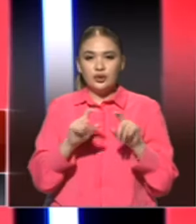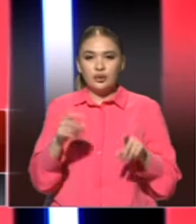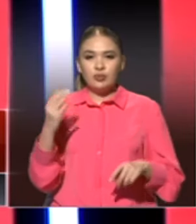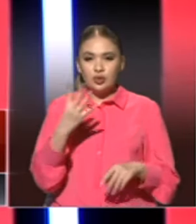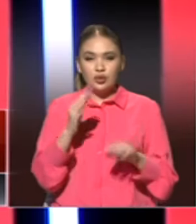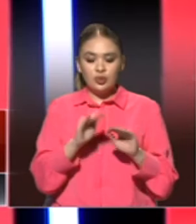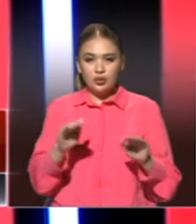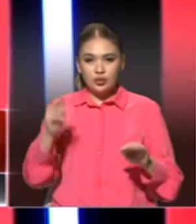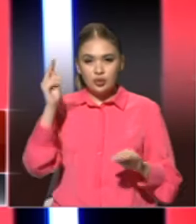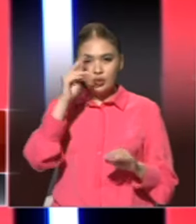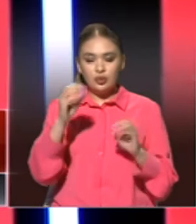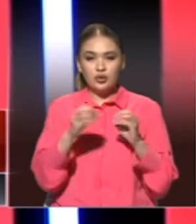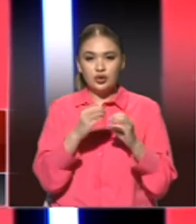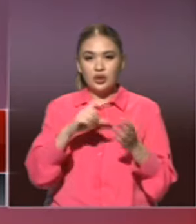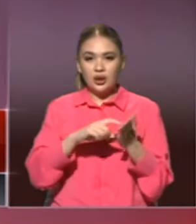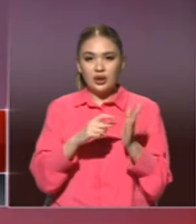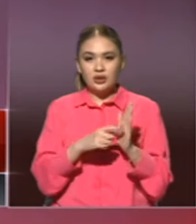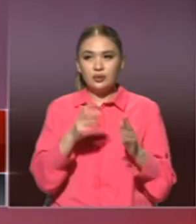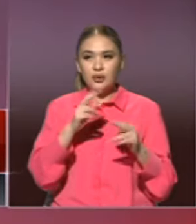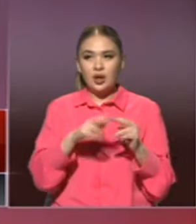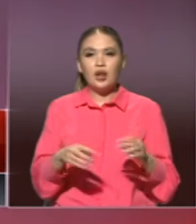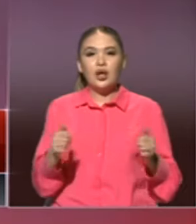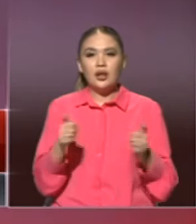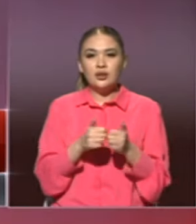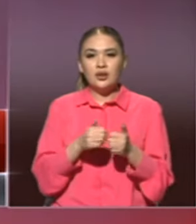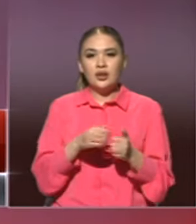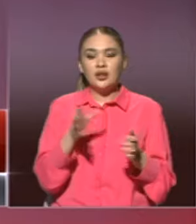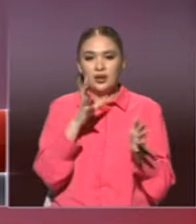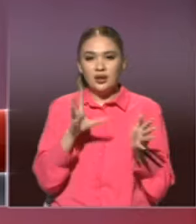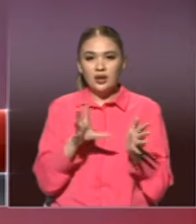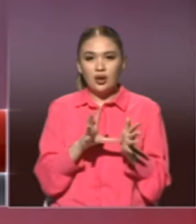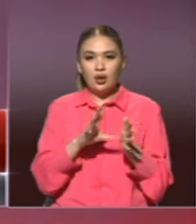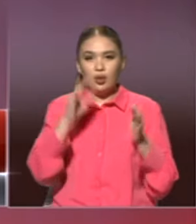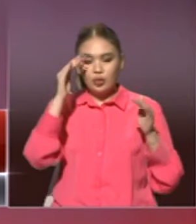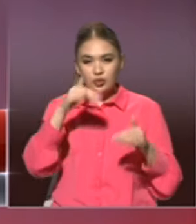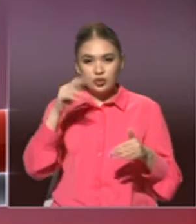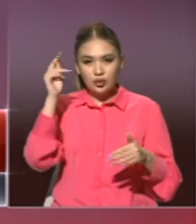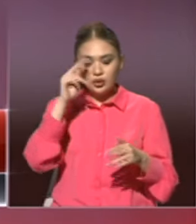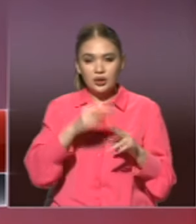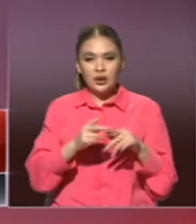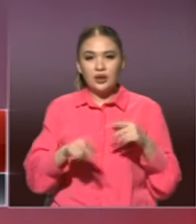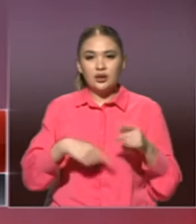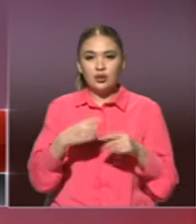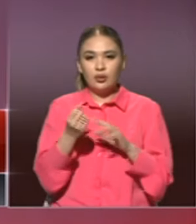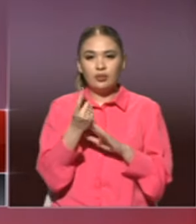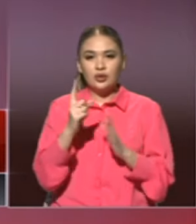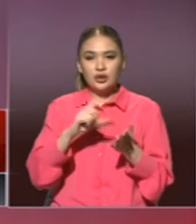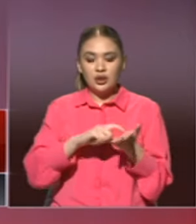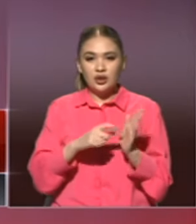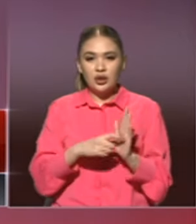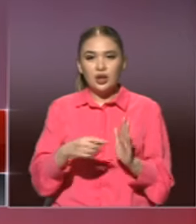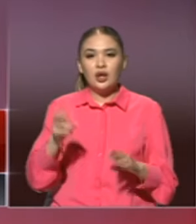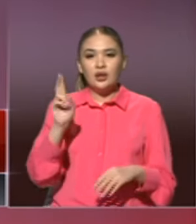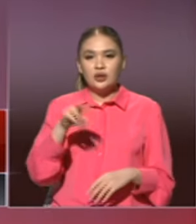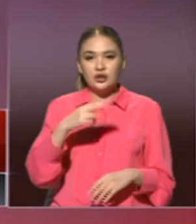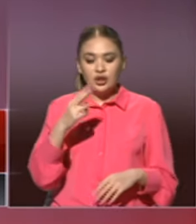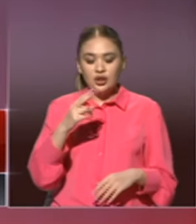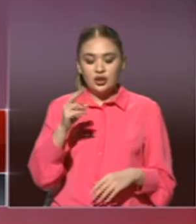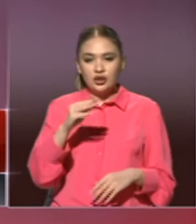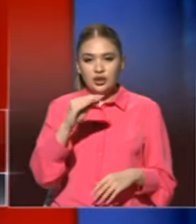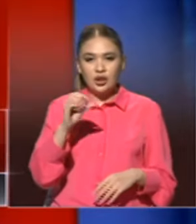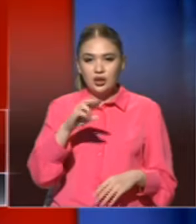оқып жатыр, 10-шы класқа келді, қасымызда техникалық колледжде оқиды. Олар келесі 11-шы кластың, мысалға, 90 айында қолдарына сол